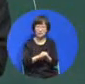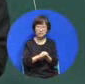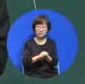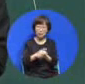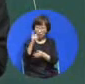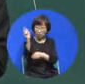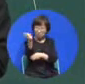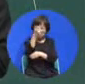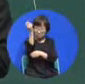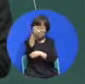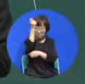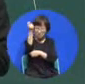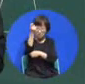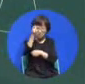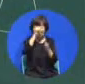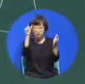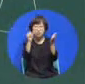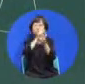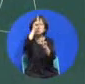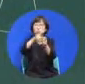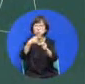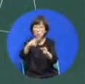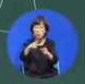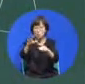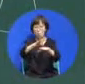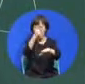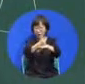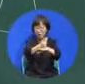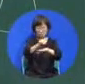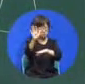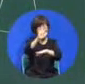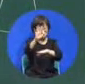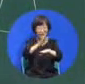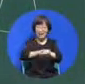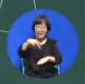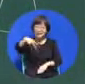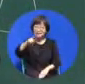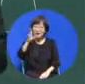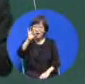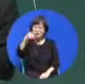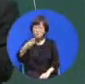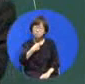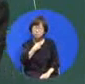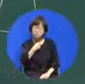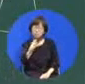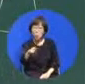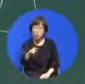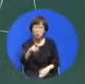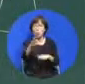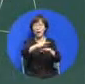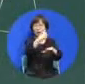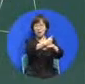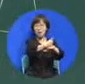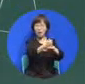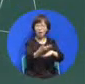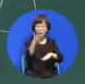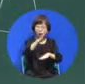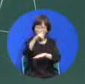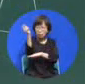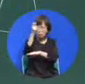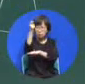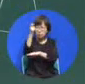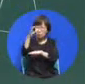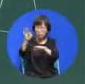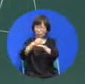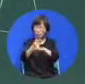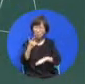아닙니다. Becoming the king is not my desire. 사울은 왕 되는 게 목표입니다. For King Saul, that was his goal. 다윗은 왕 되는 게 목표가 아닙니다. It was not the